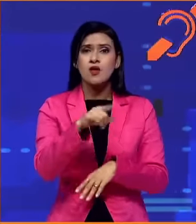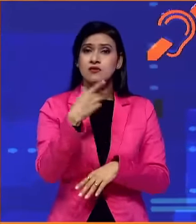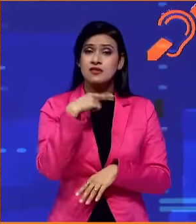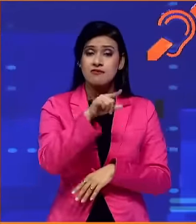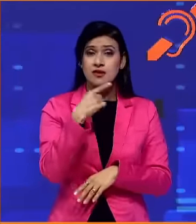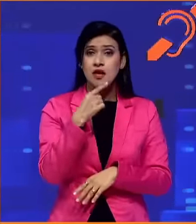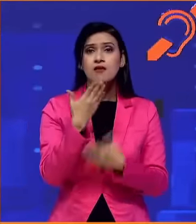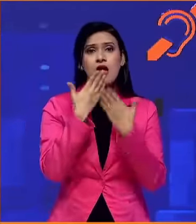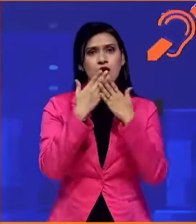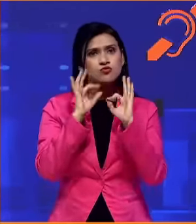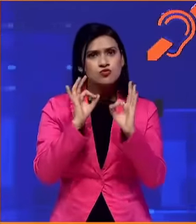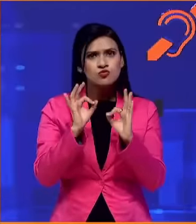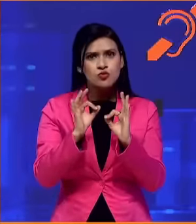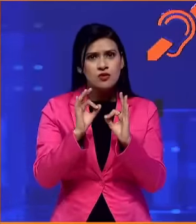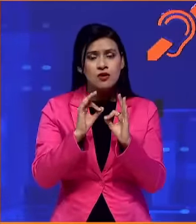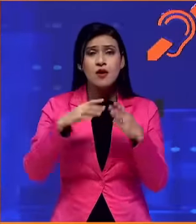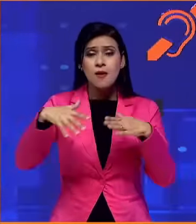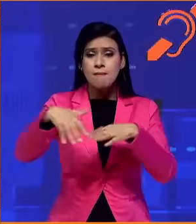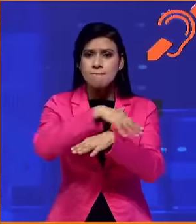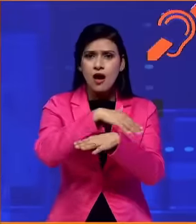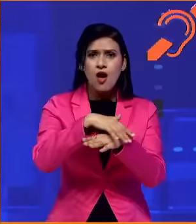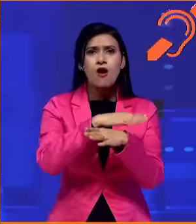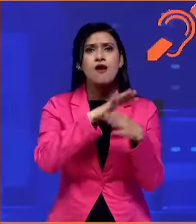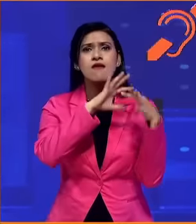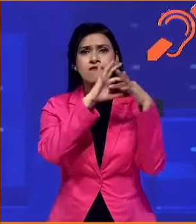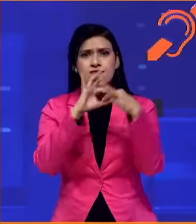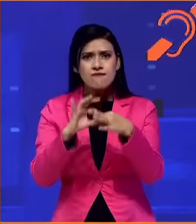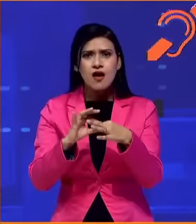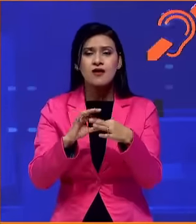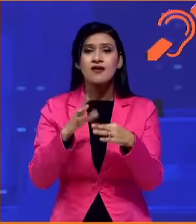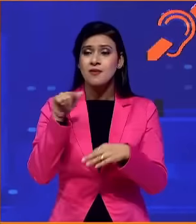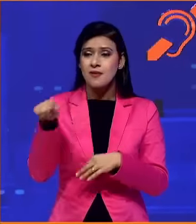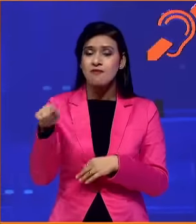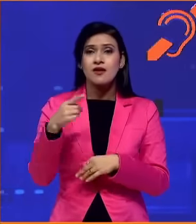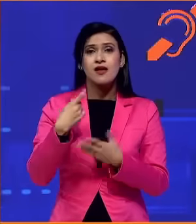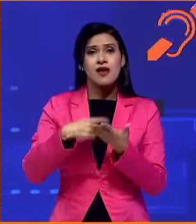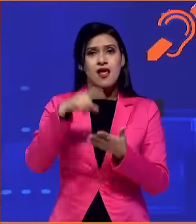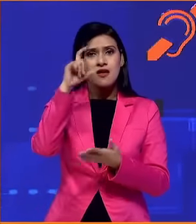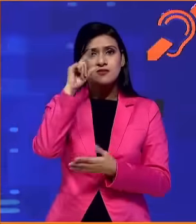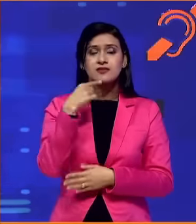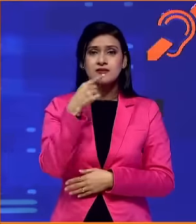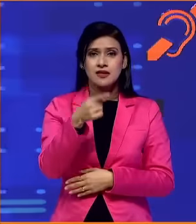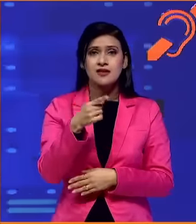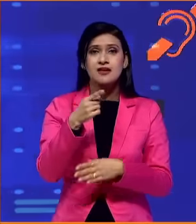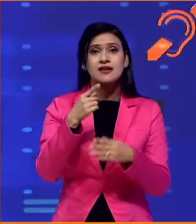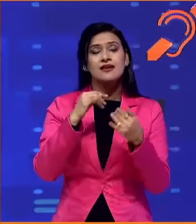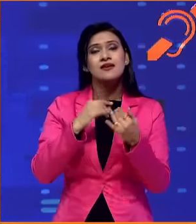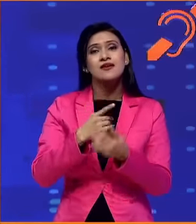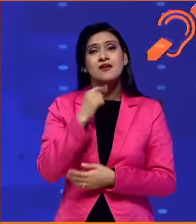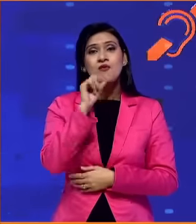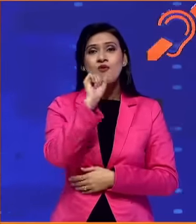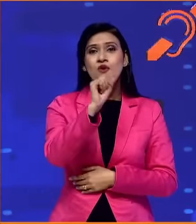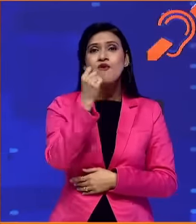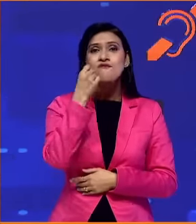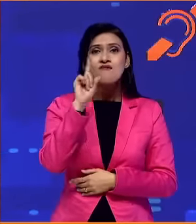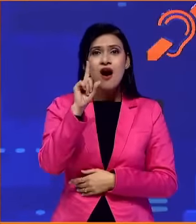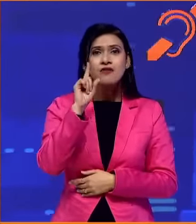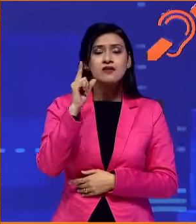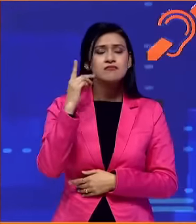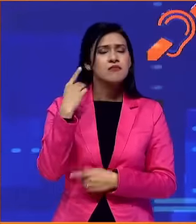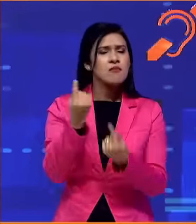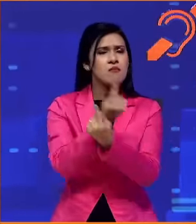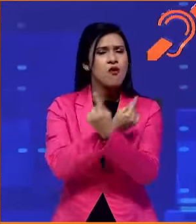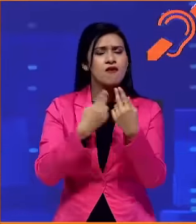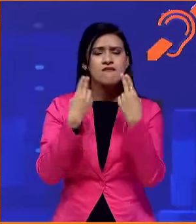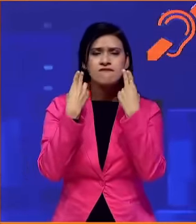शिक्षितहैं।आप अच्छेपरिवारसेआतेहैं।जैसाकि अभियोजनपक्षकेवकीलनेउल्लेखकिया,राजेश पायलटजीएकबेहदलोकप्रियऔर सर्वप्रियनेता